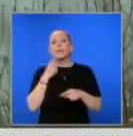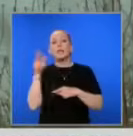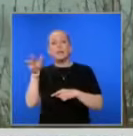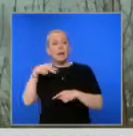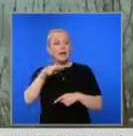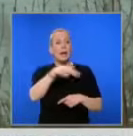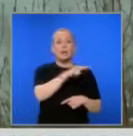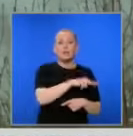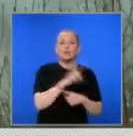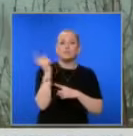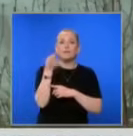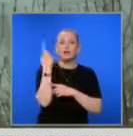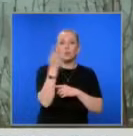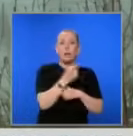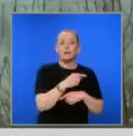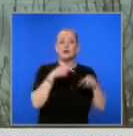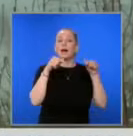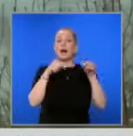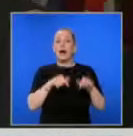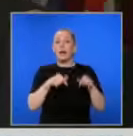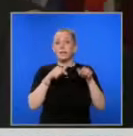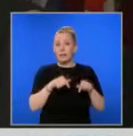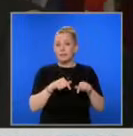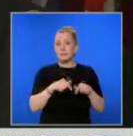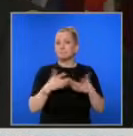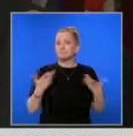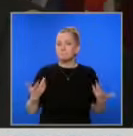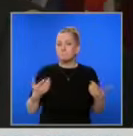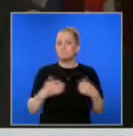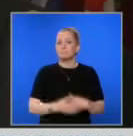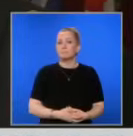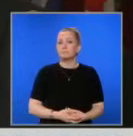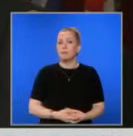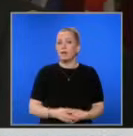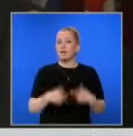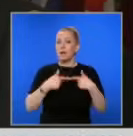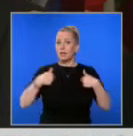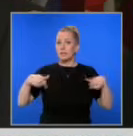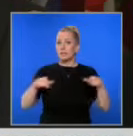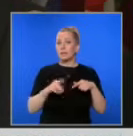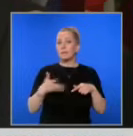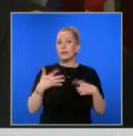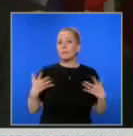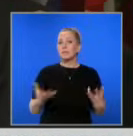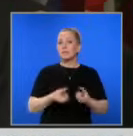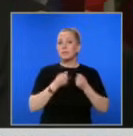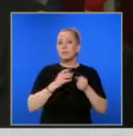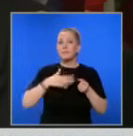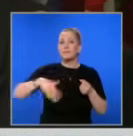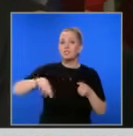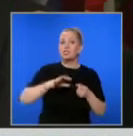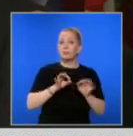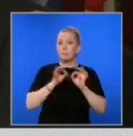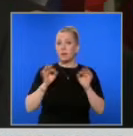открита. Днес на вода е пуснат и минният ловец Струма. Така че ние бяхме предприели вече всички